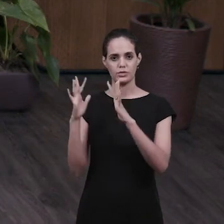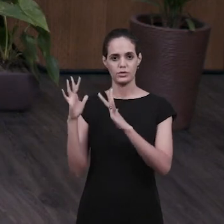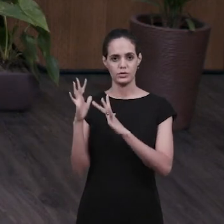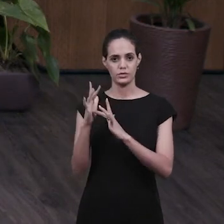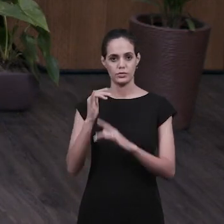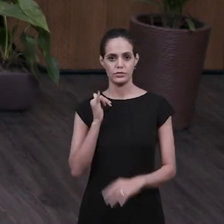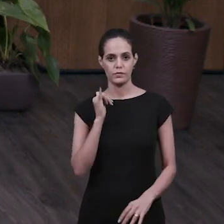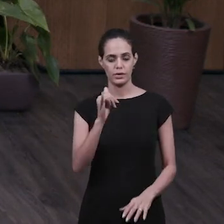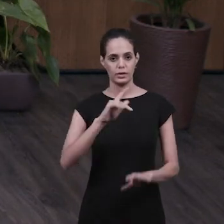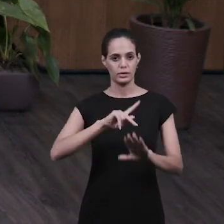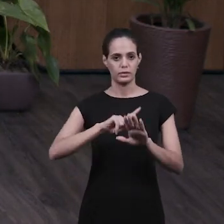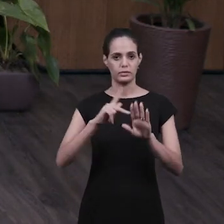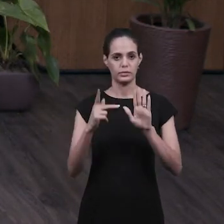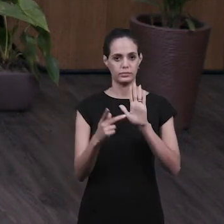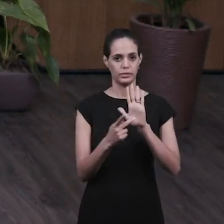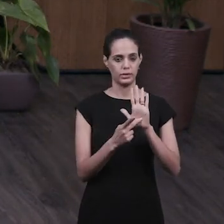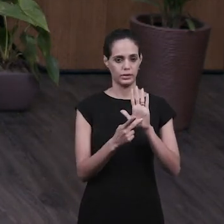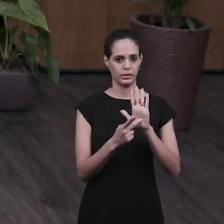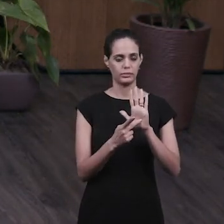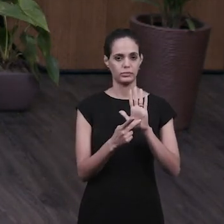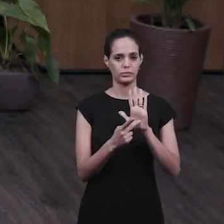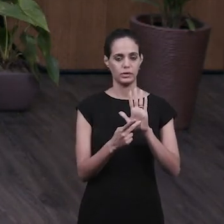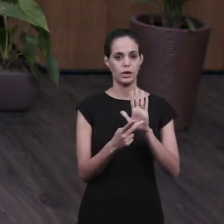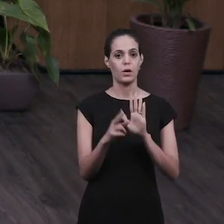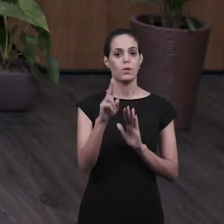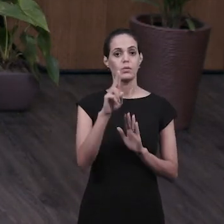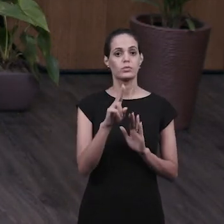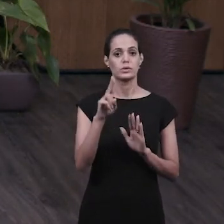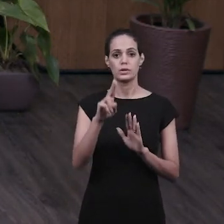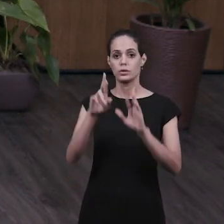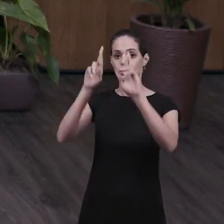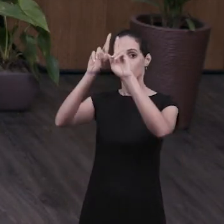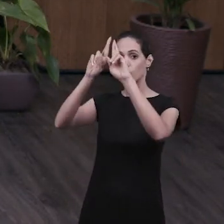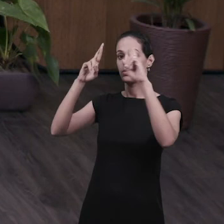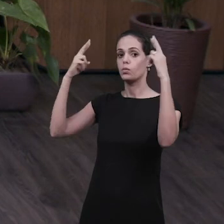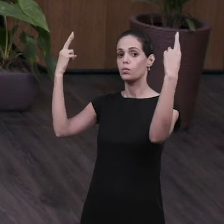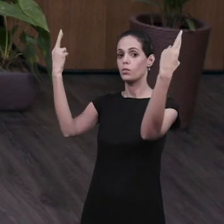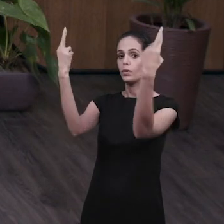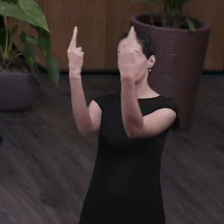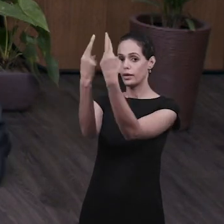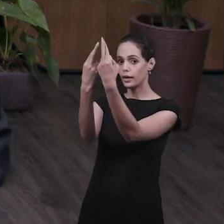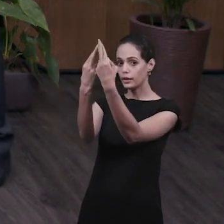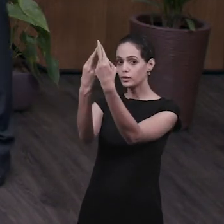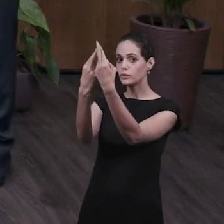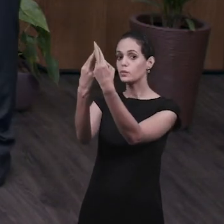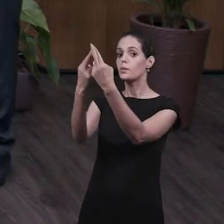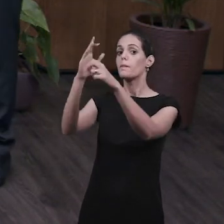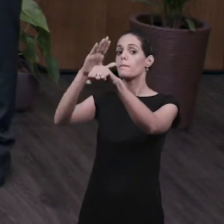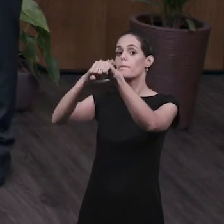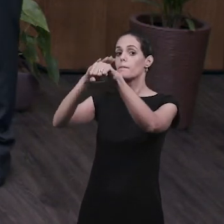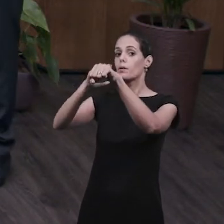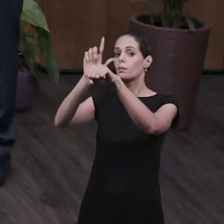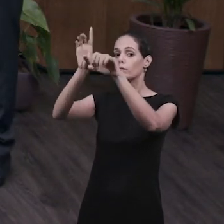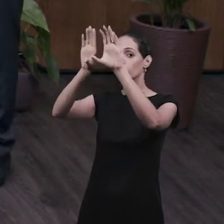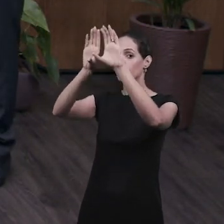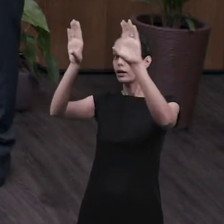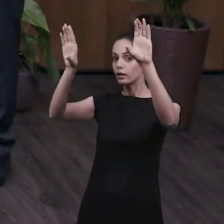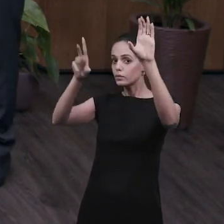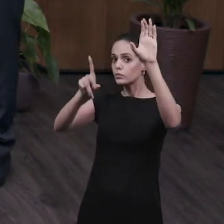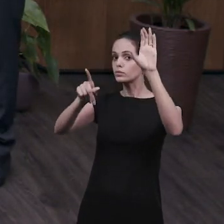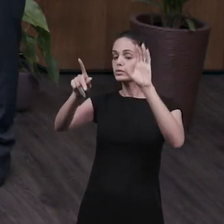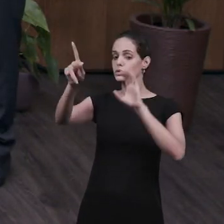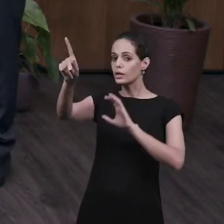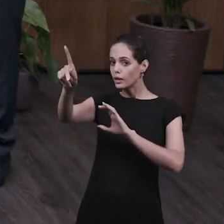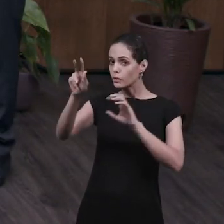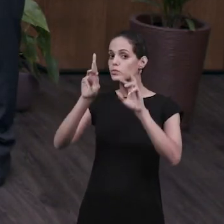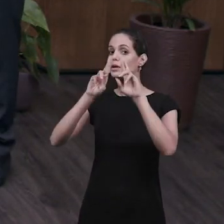que Jésus, il ouvre cette parabole et il utilise l'expression le royaume des cieux.